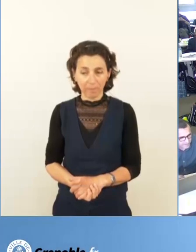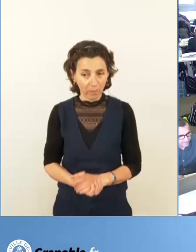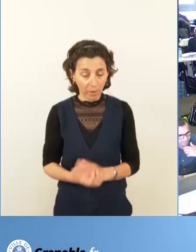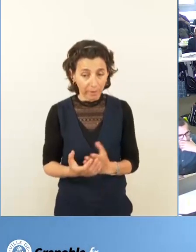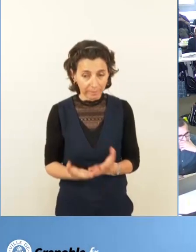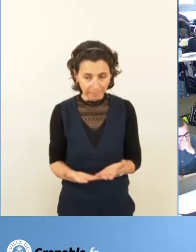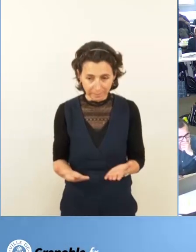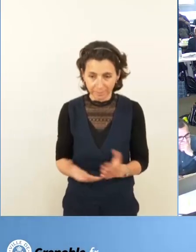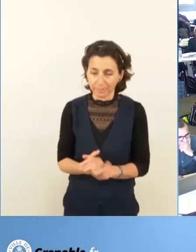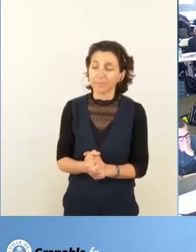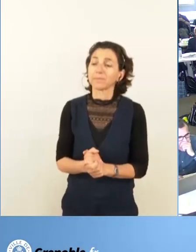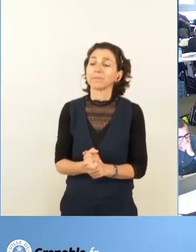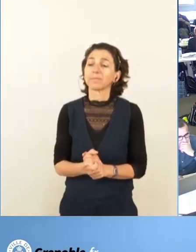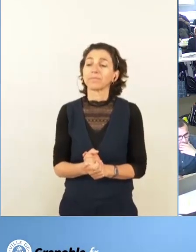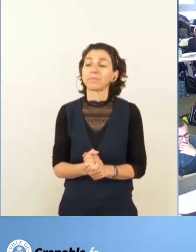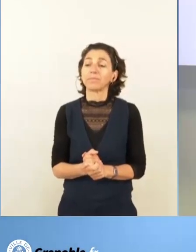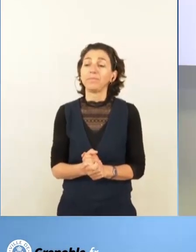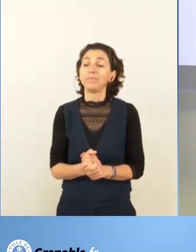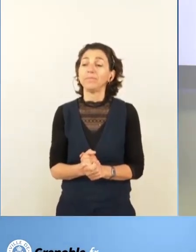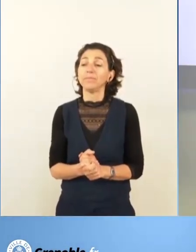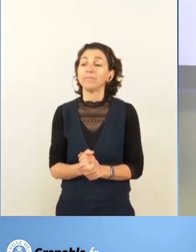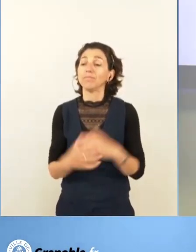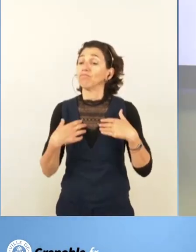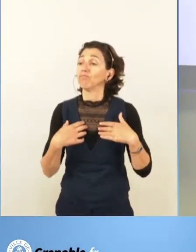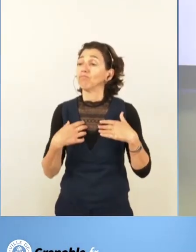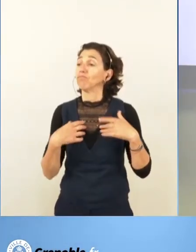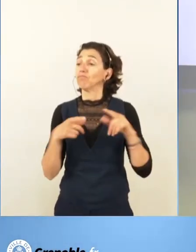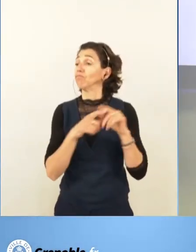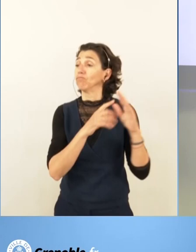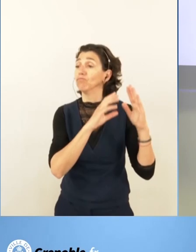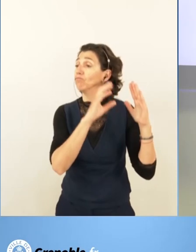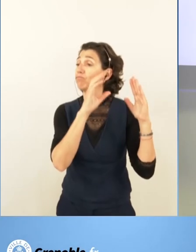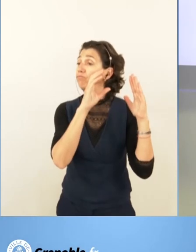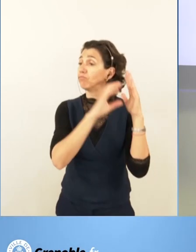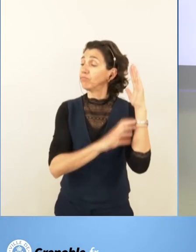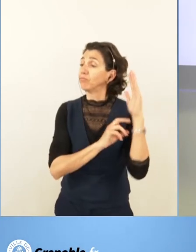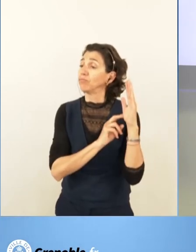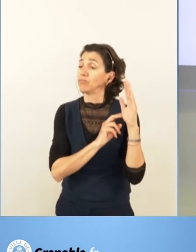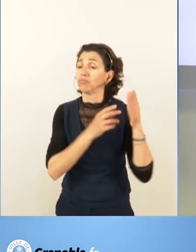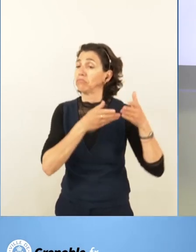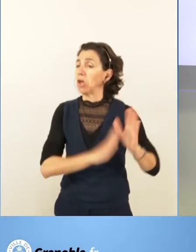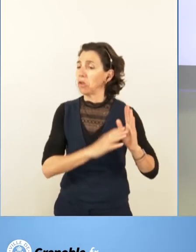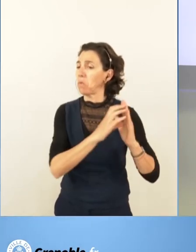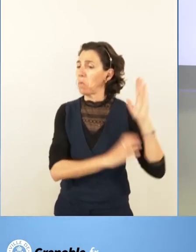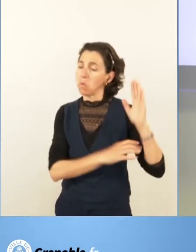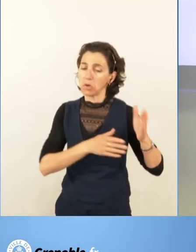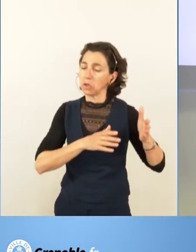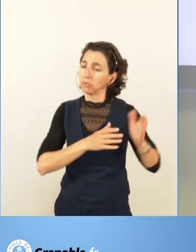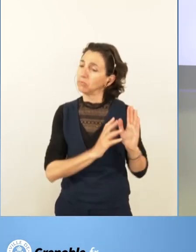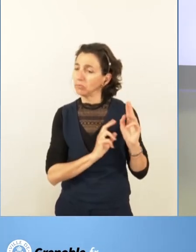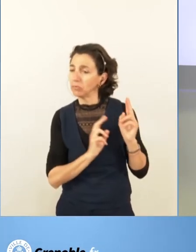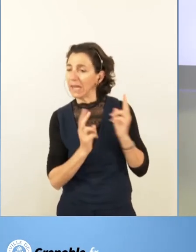j'annoncerai donc je prendrai des arrêtés de délégation je vous annonce les grands